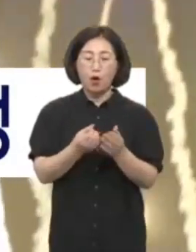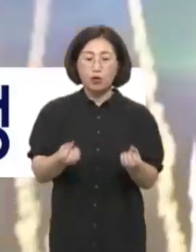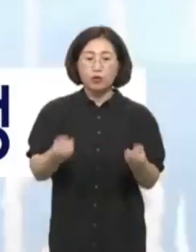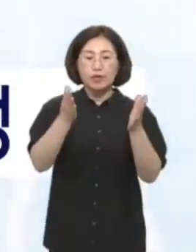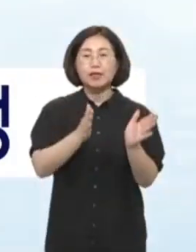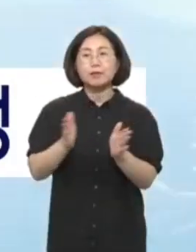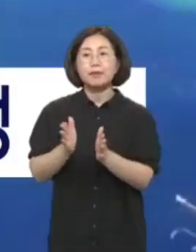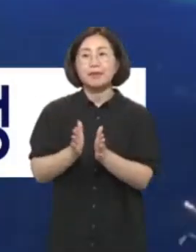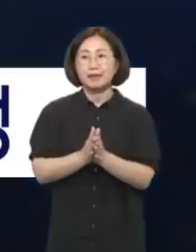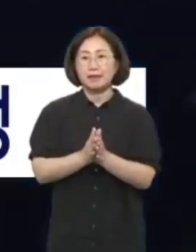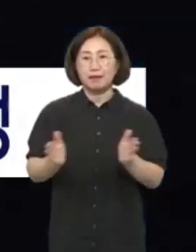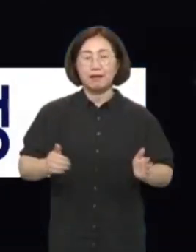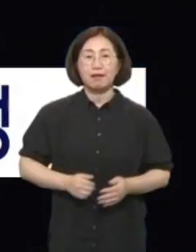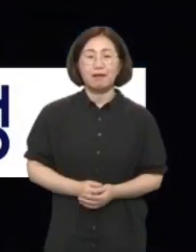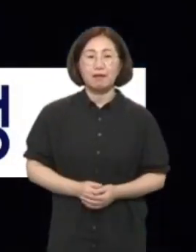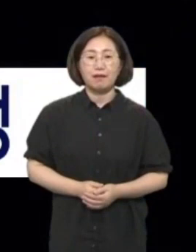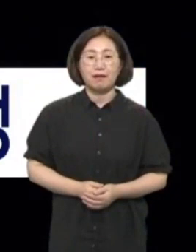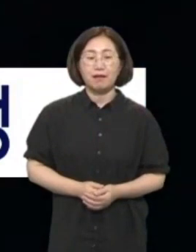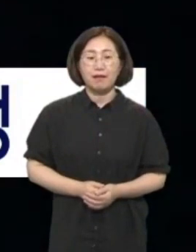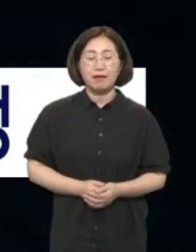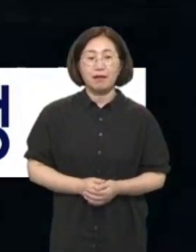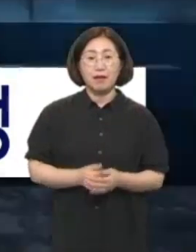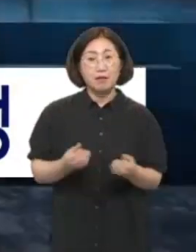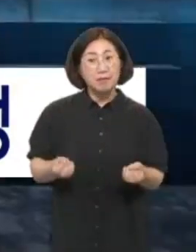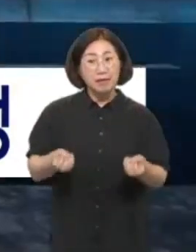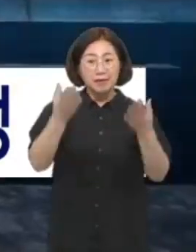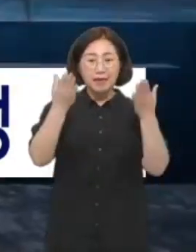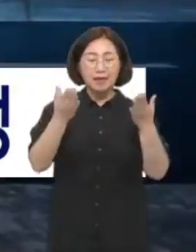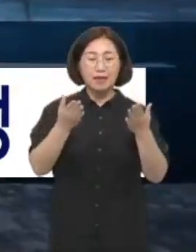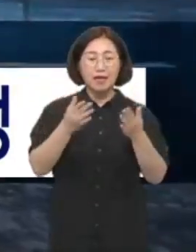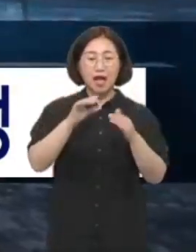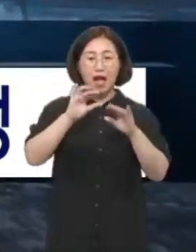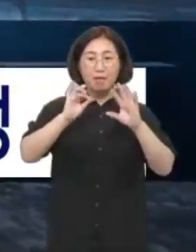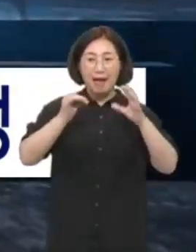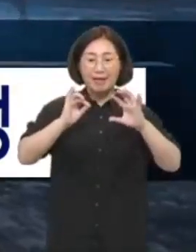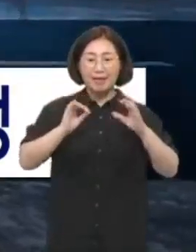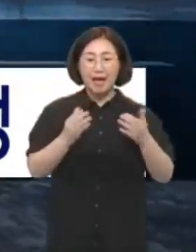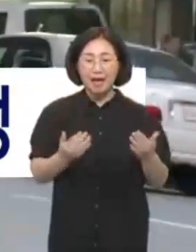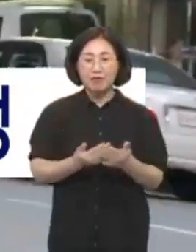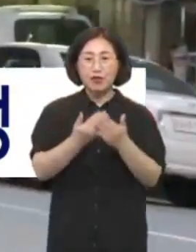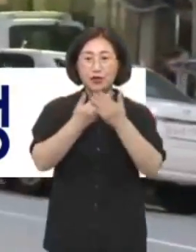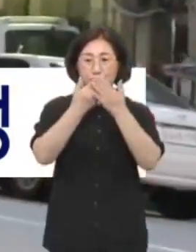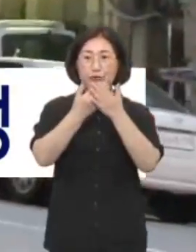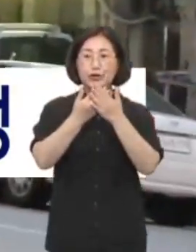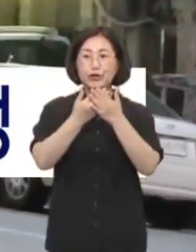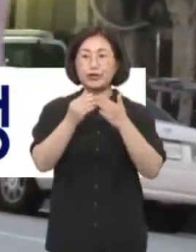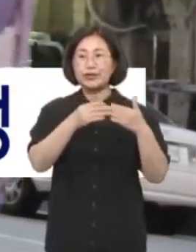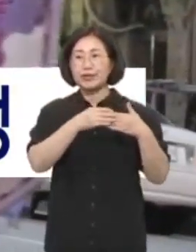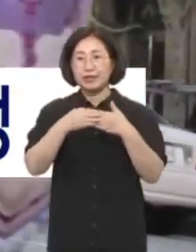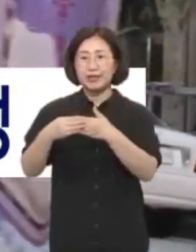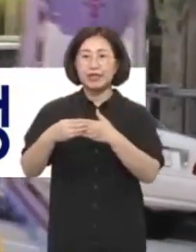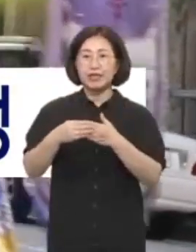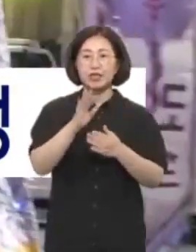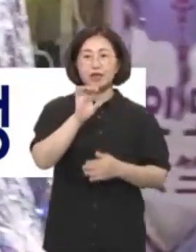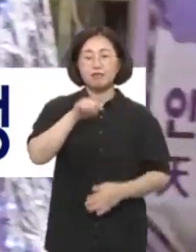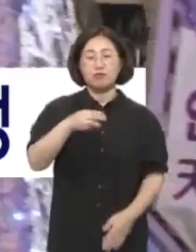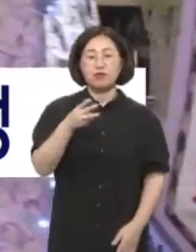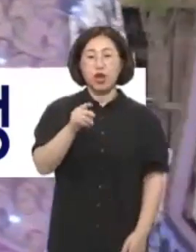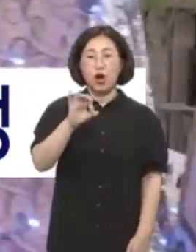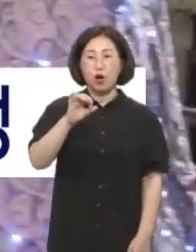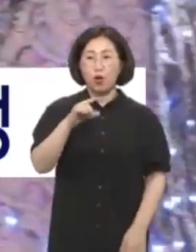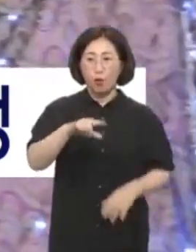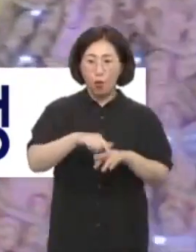축제 준비에 들어갔습니다 이번 대백제전에는 백제의 중흥을 이끈 한류의 원조로 불리는 무령왕 콘텐츠를